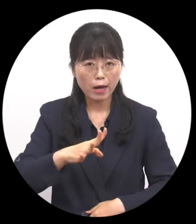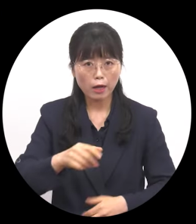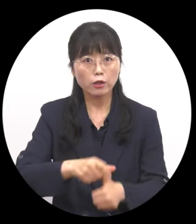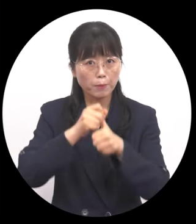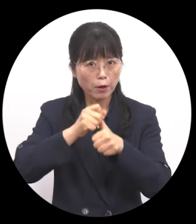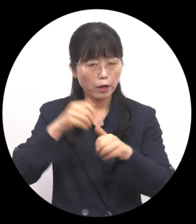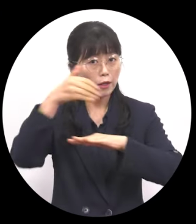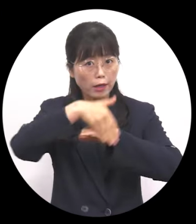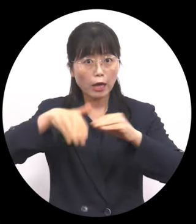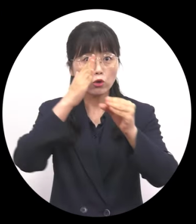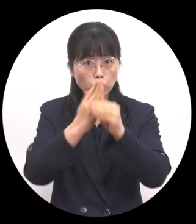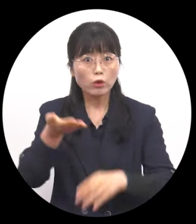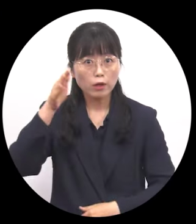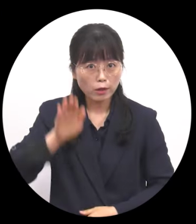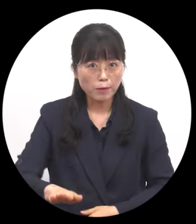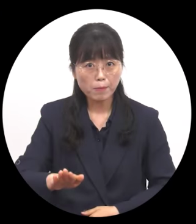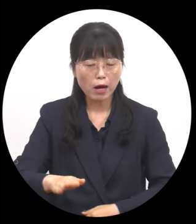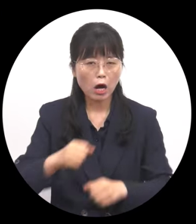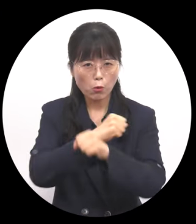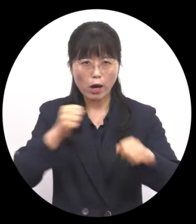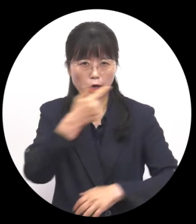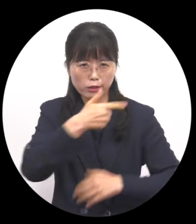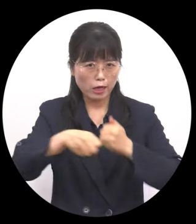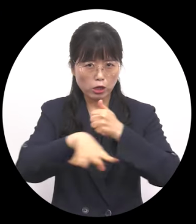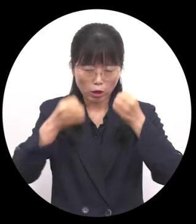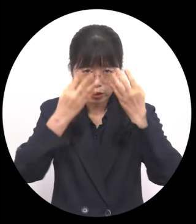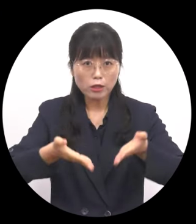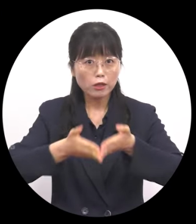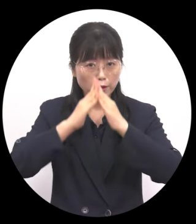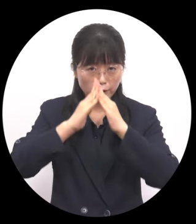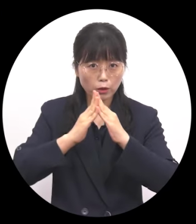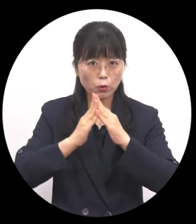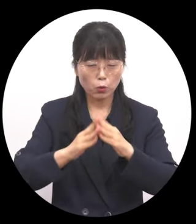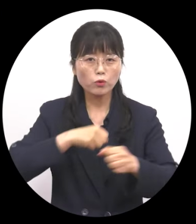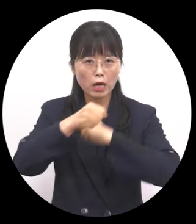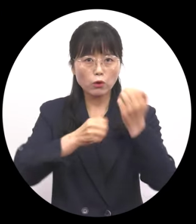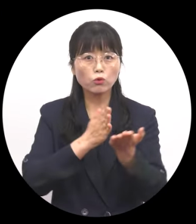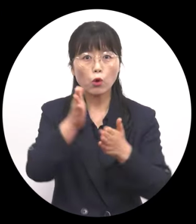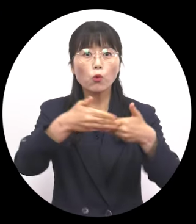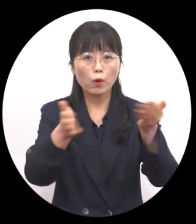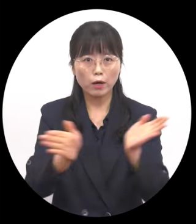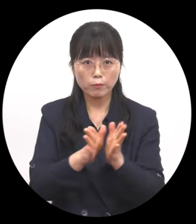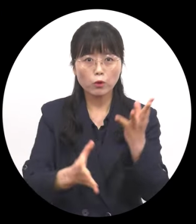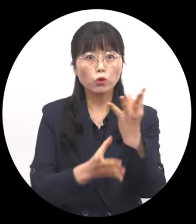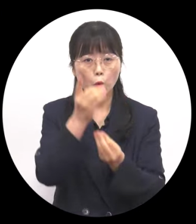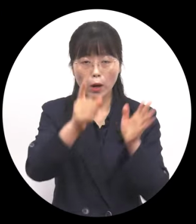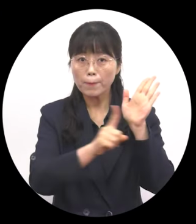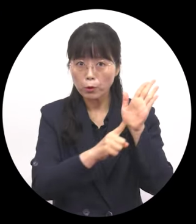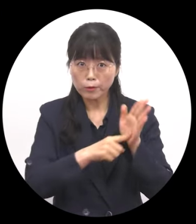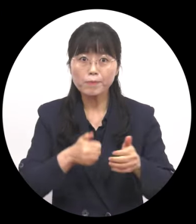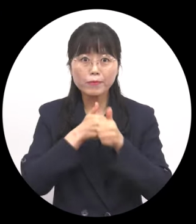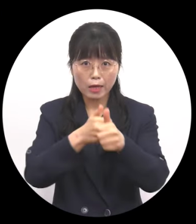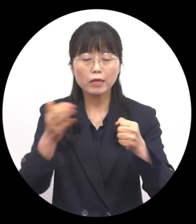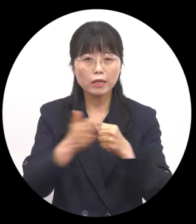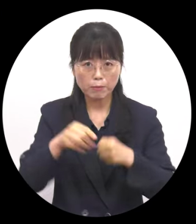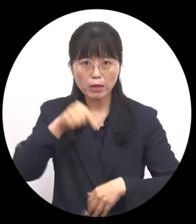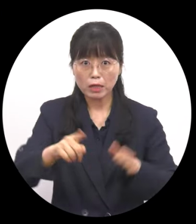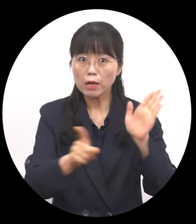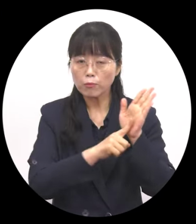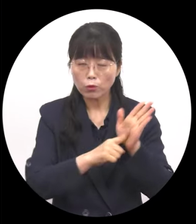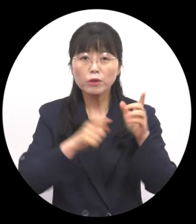선발하려고 계획했었는데요. 광역 대계열이 신설되고 자유전공학부가 통합 모집됨에 따라서 이